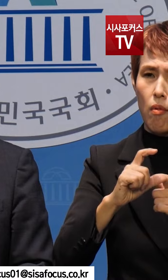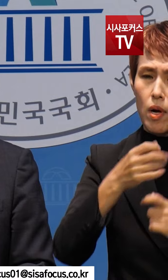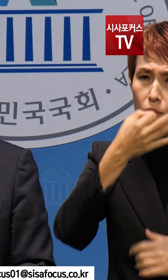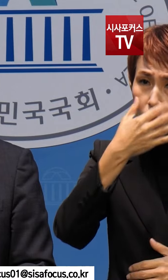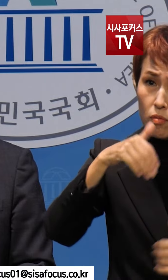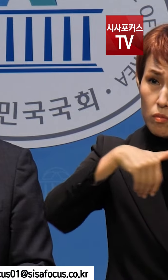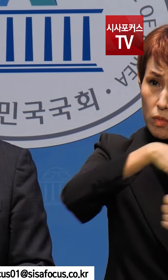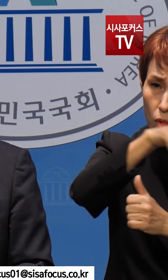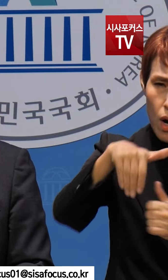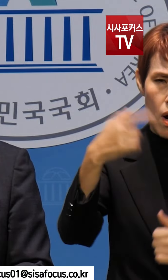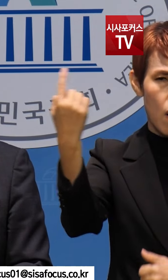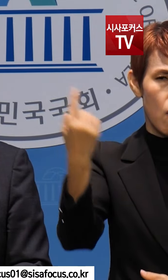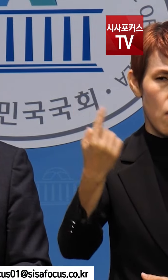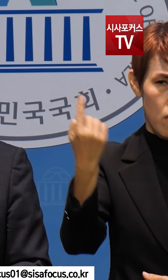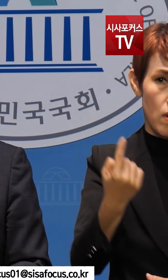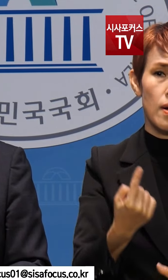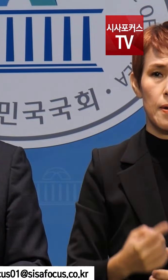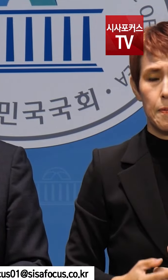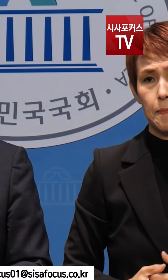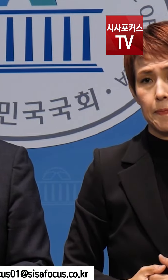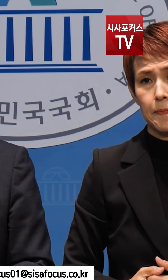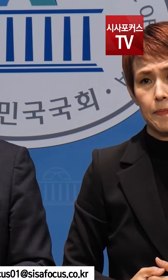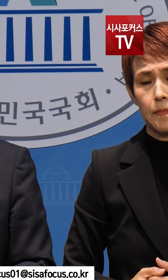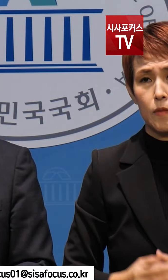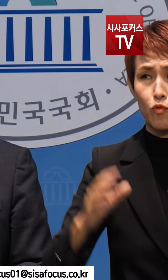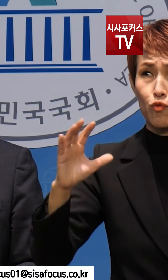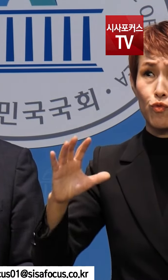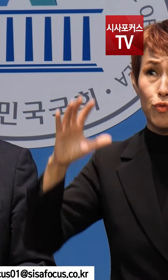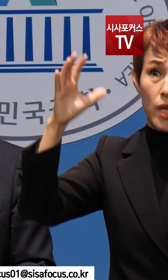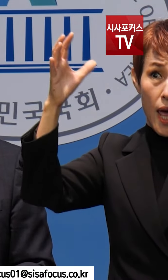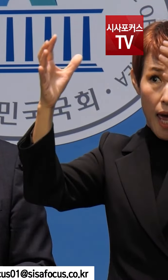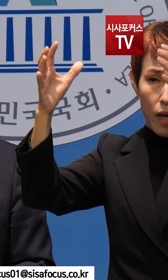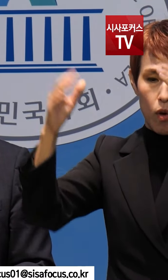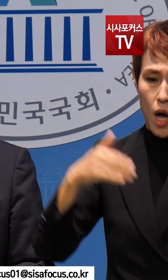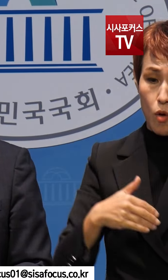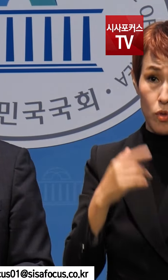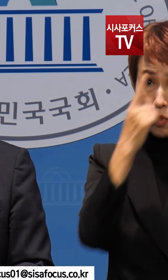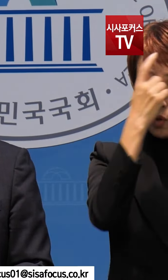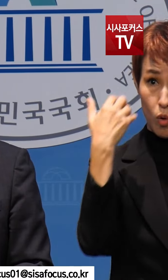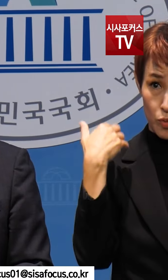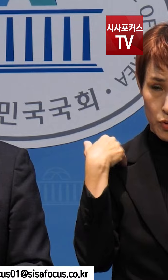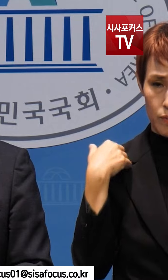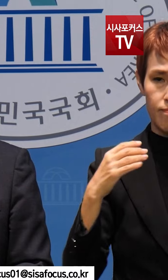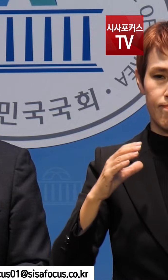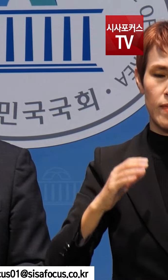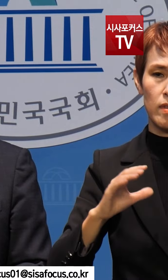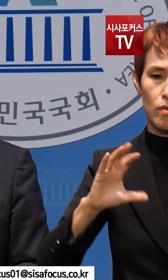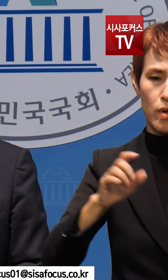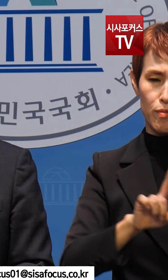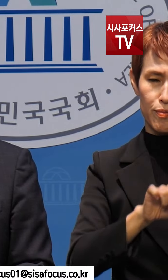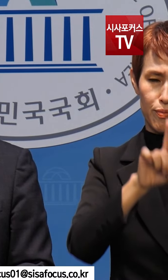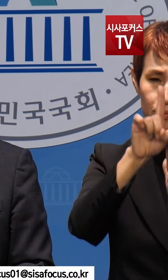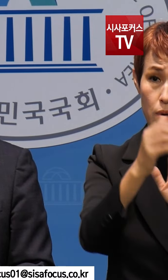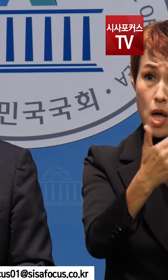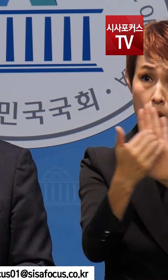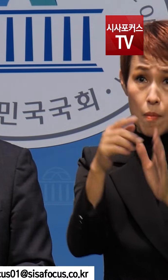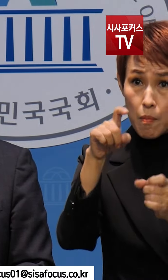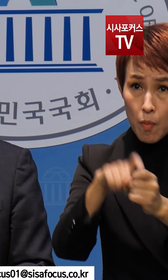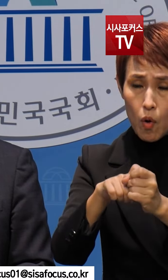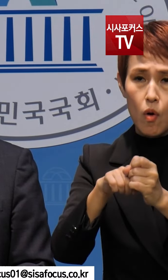더기든을 예하고 있습니다 국제사회와 우리 정부는 위기를 대응하기 위해서